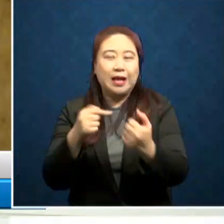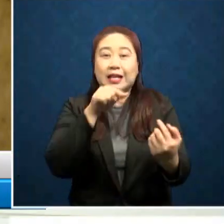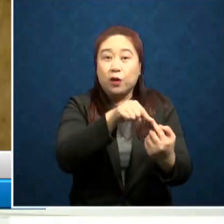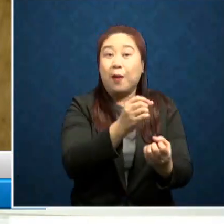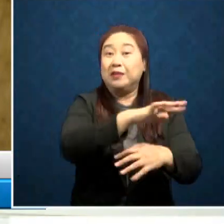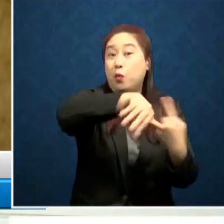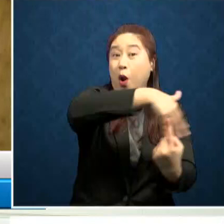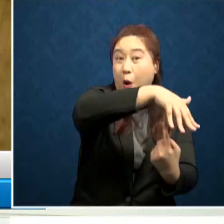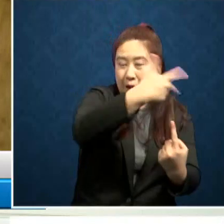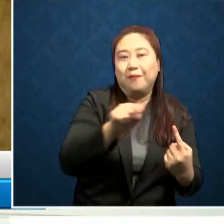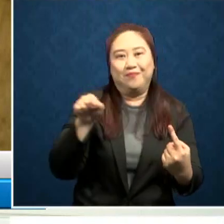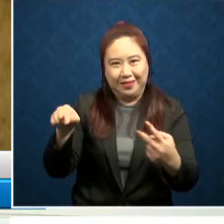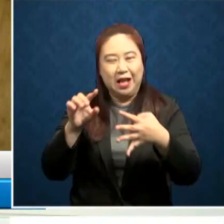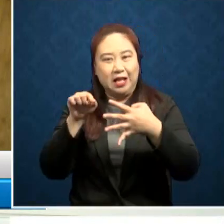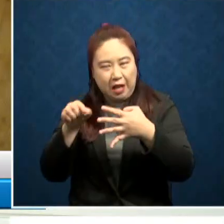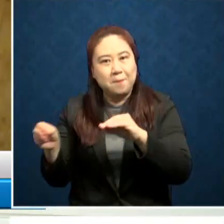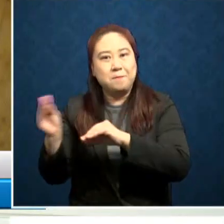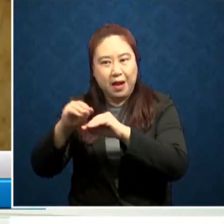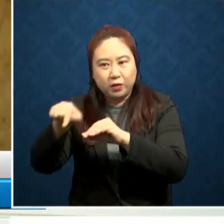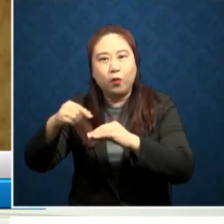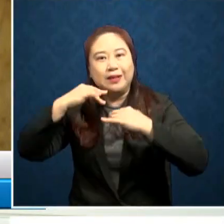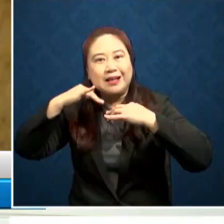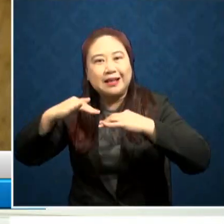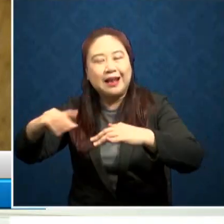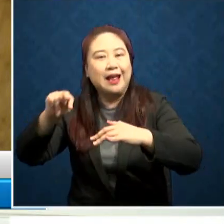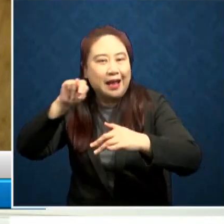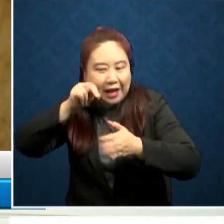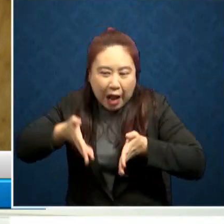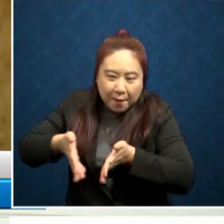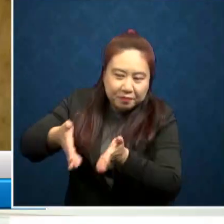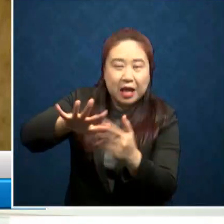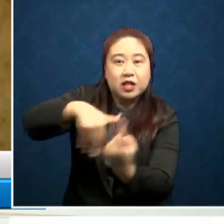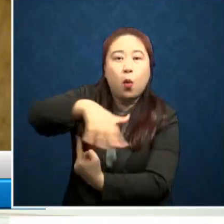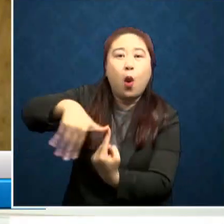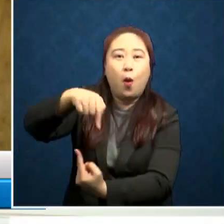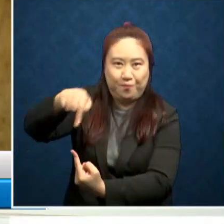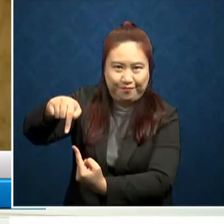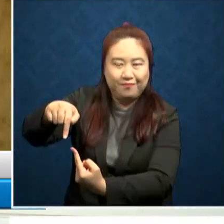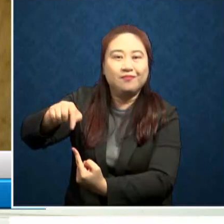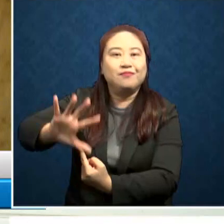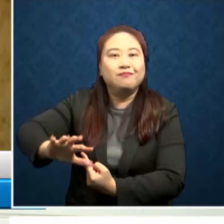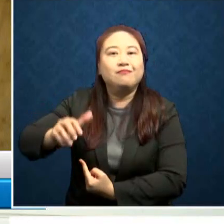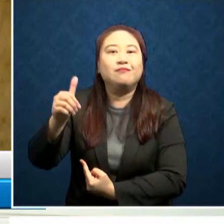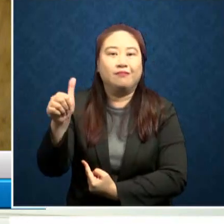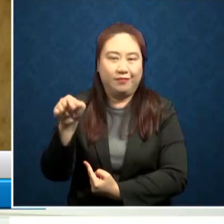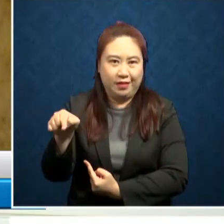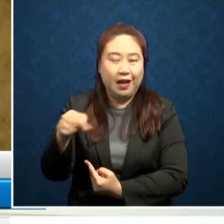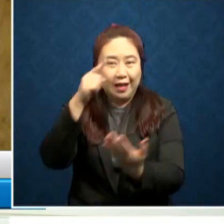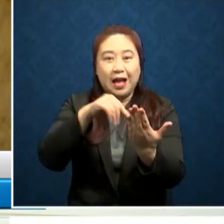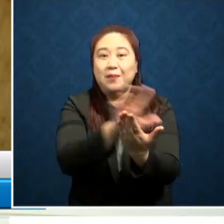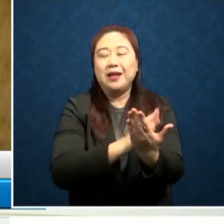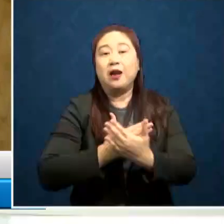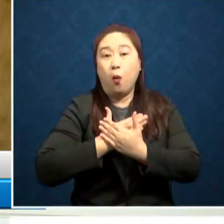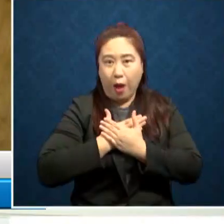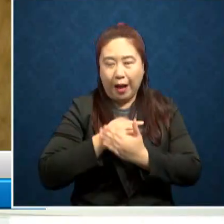ลำคลองให้กับผู้ประกอบการนะครับที่สามารถที่จะทำให้สิ่งแวดล้อมของเราประเทศไทยที่เรารักเนี่ย